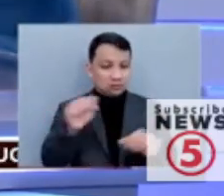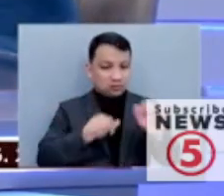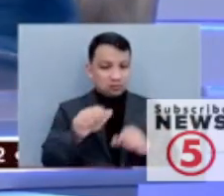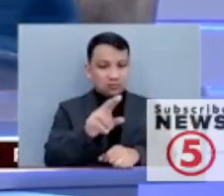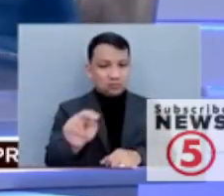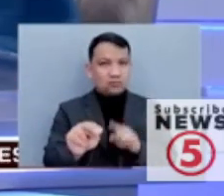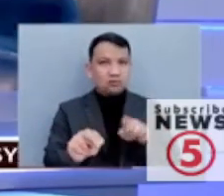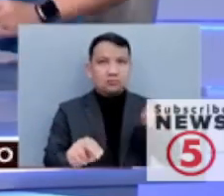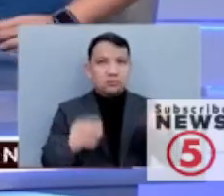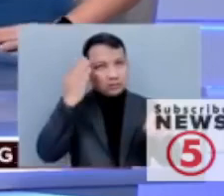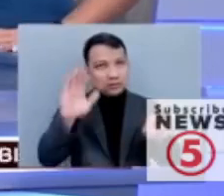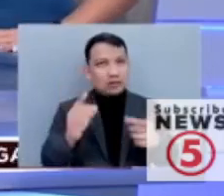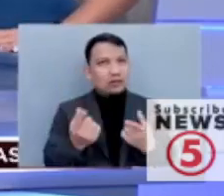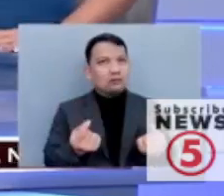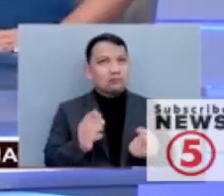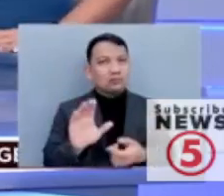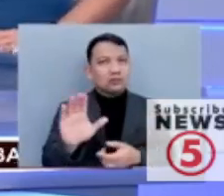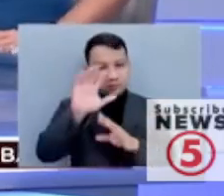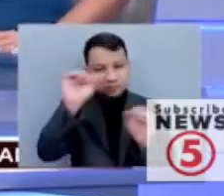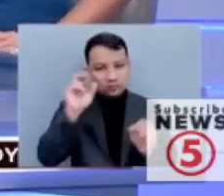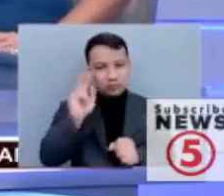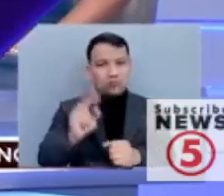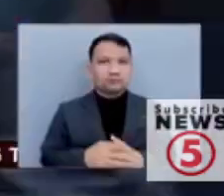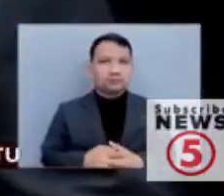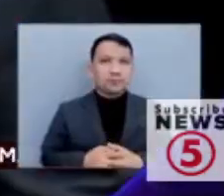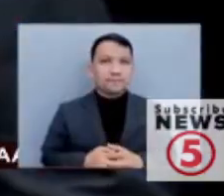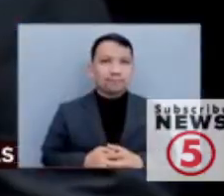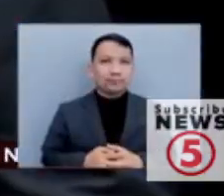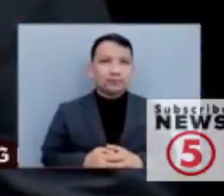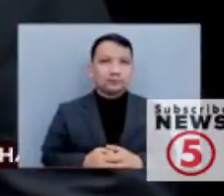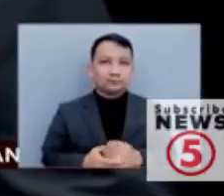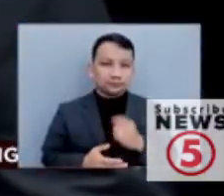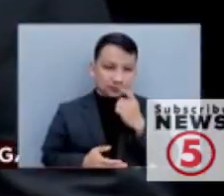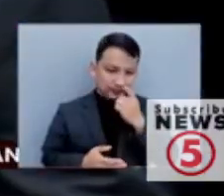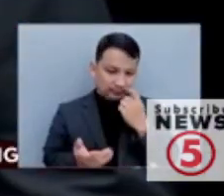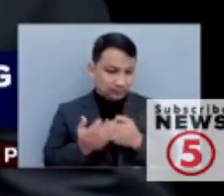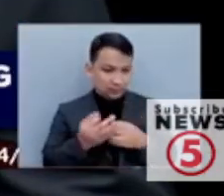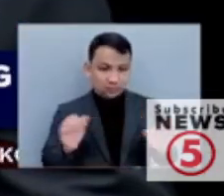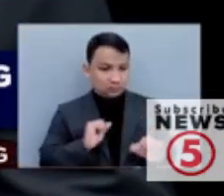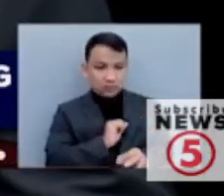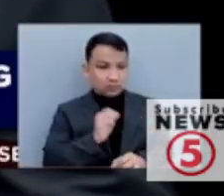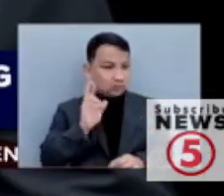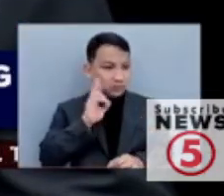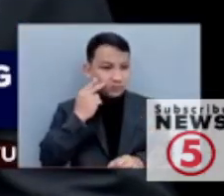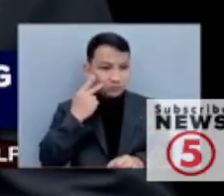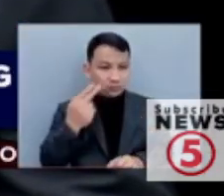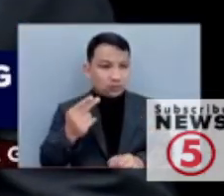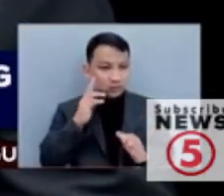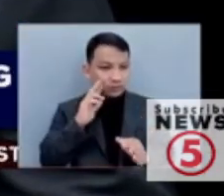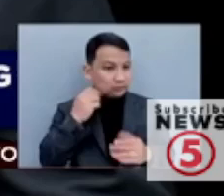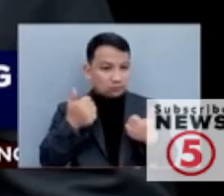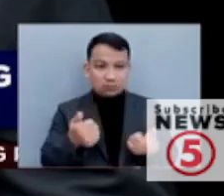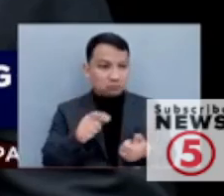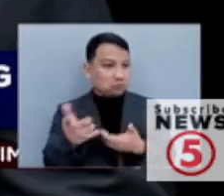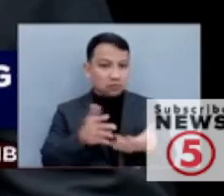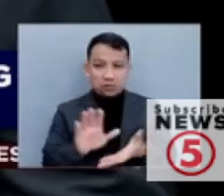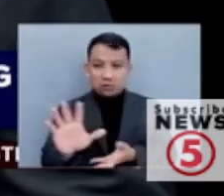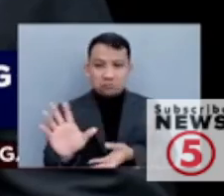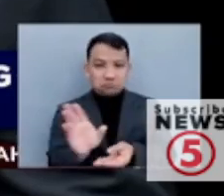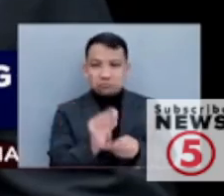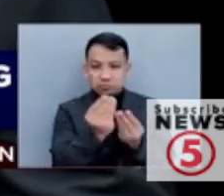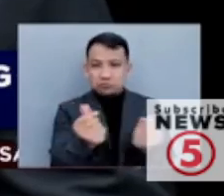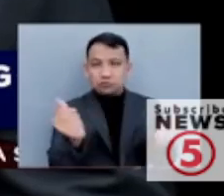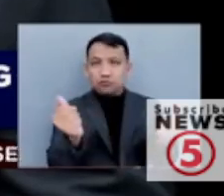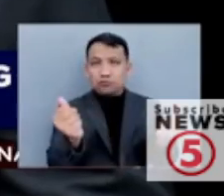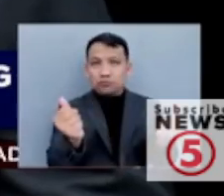that's something that we don't know. Pakinggan lang natin yung sabi ni Pangulo Marcos. The senator is free to file whatever resolutions he wants, but I do not know how that